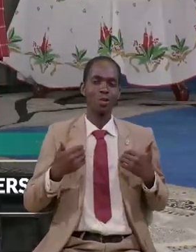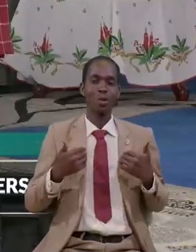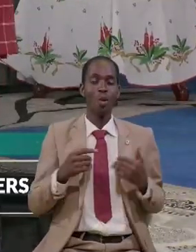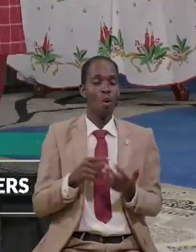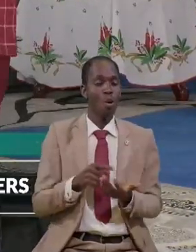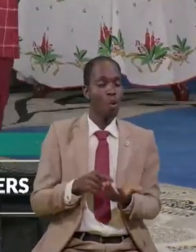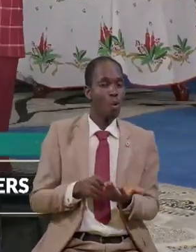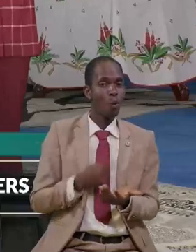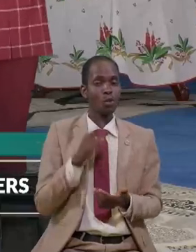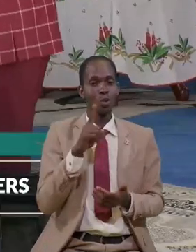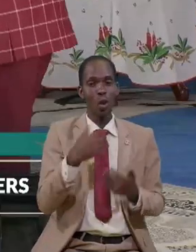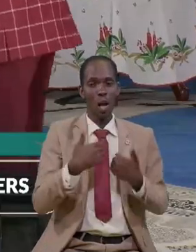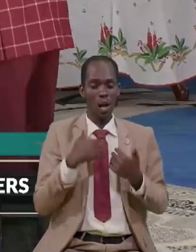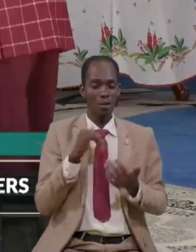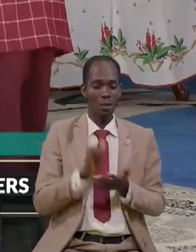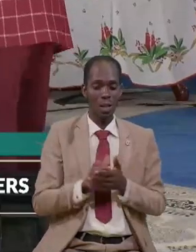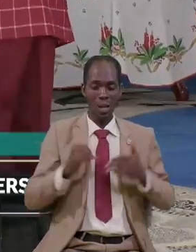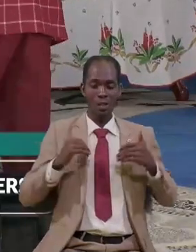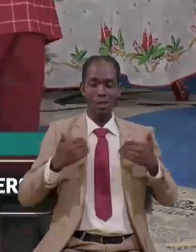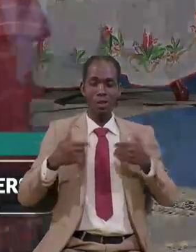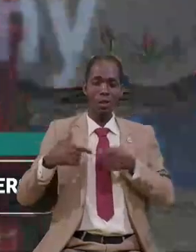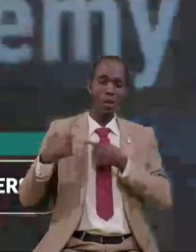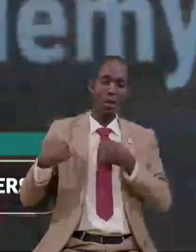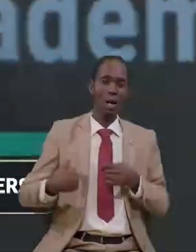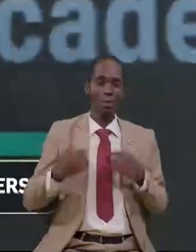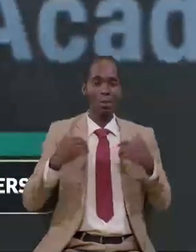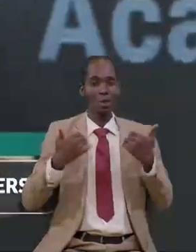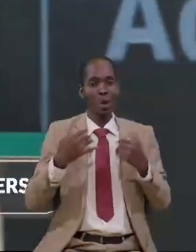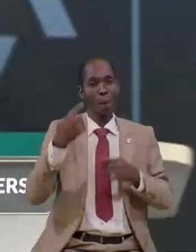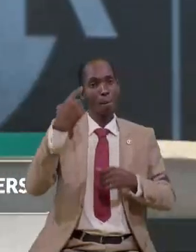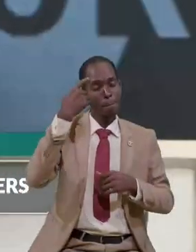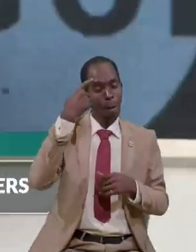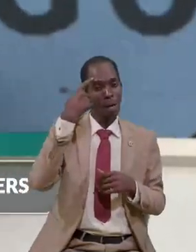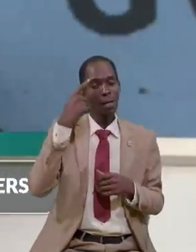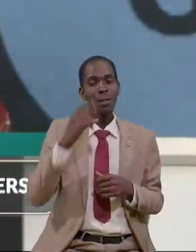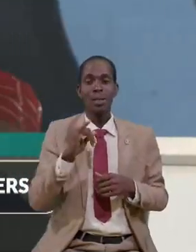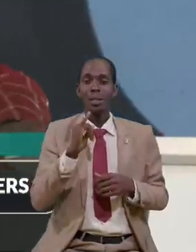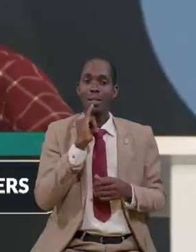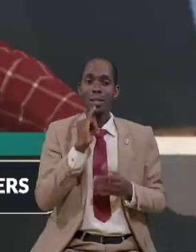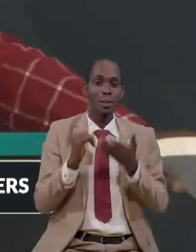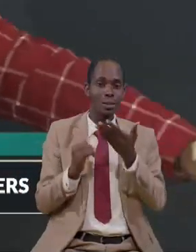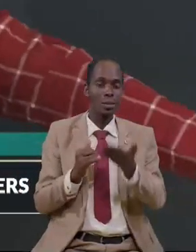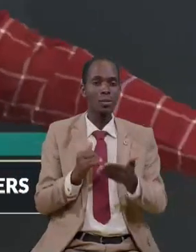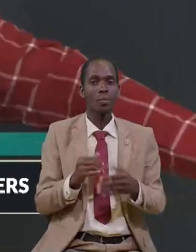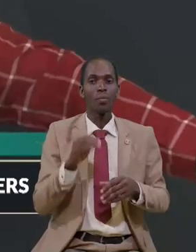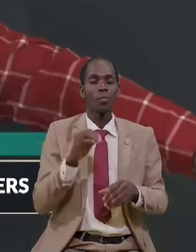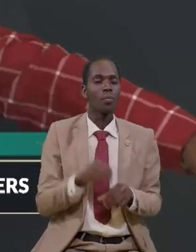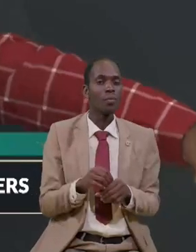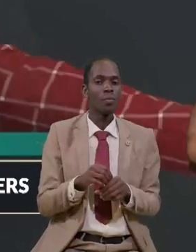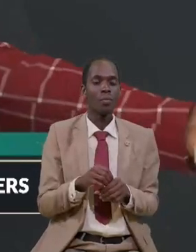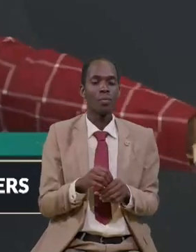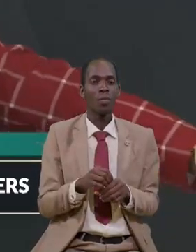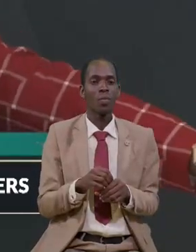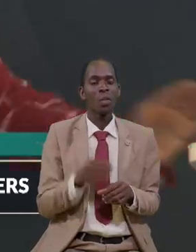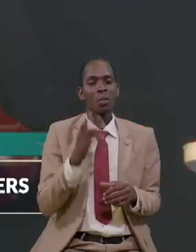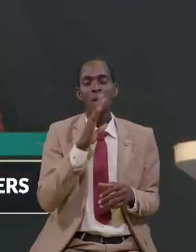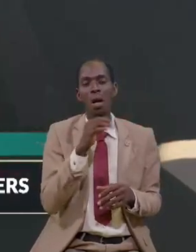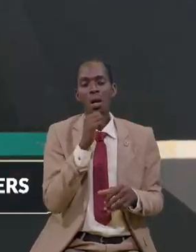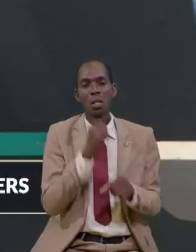Quand ce cœur jeune est là, cette pensée jeune est là, tu peux même avoir 35 ans, ou 45